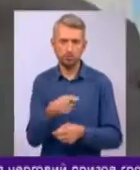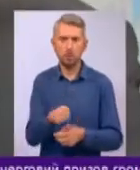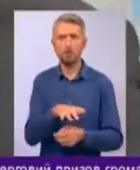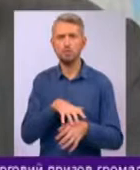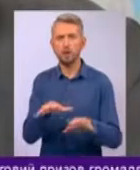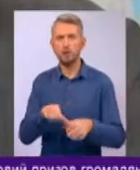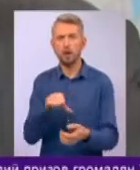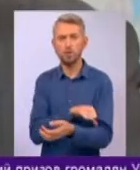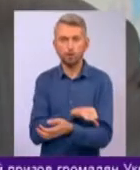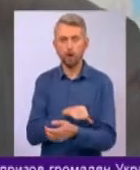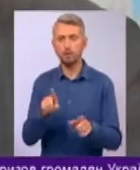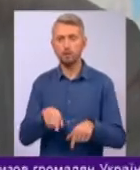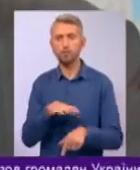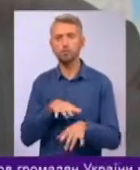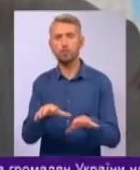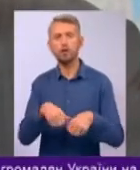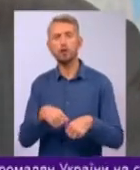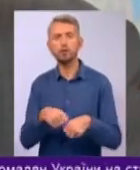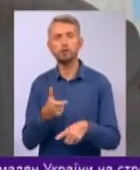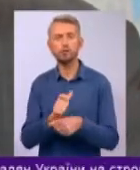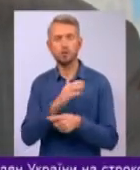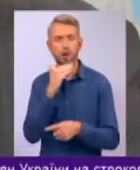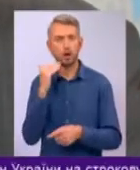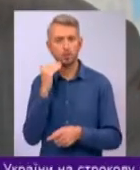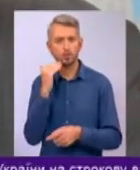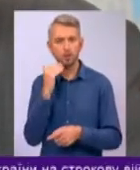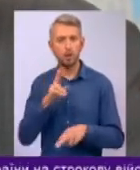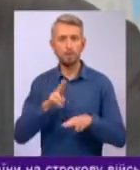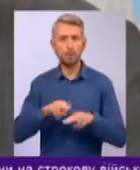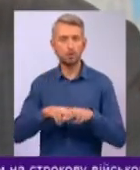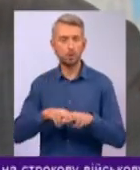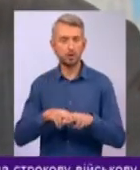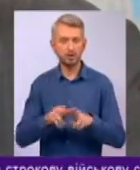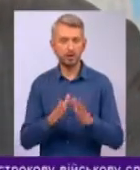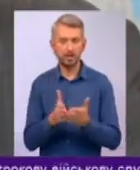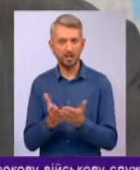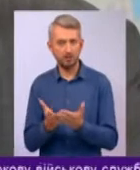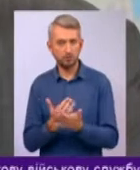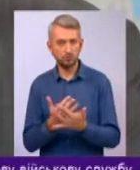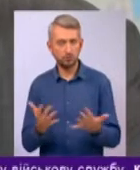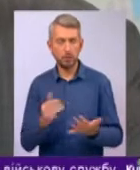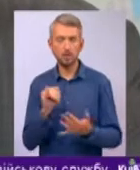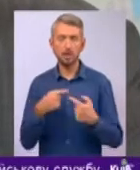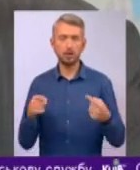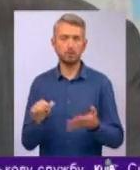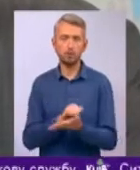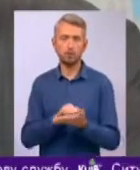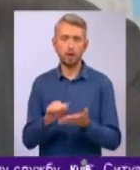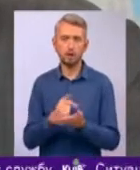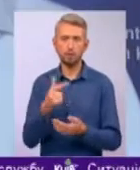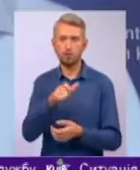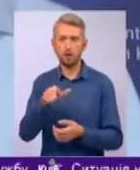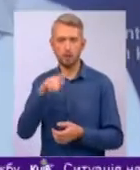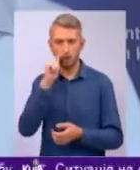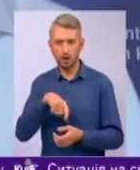наркотичні засоби, а також було вилучено велика кількість паспортів та інших документів громадян